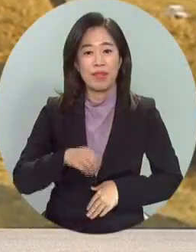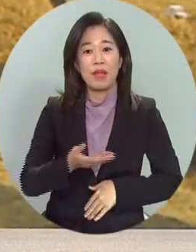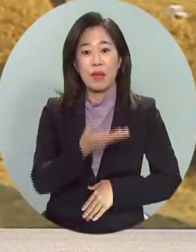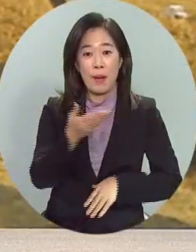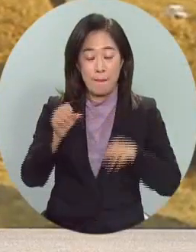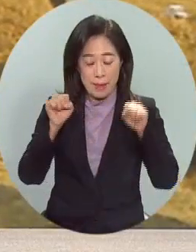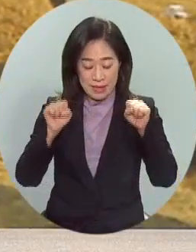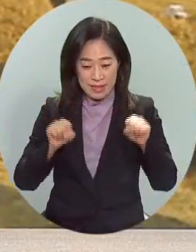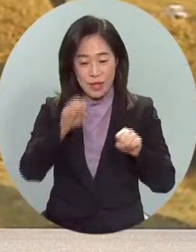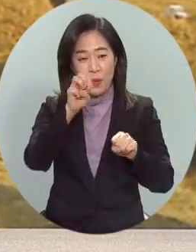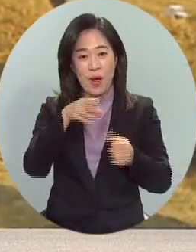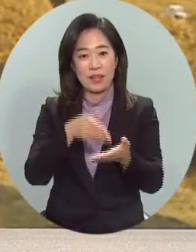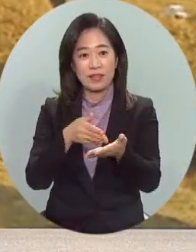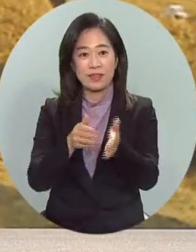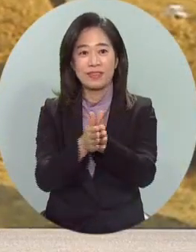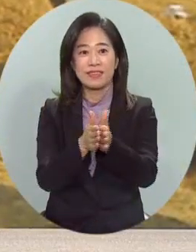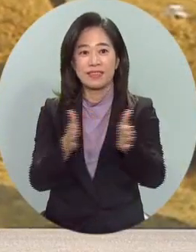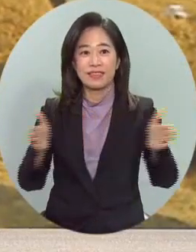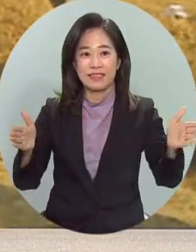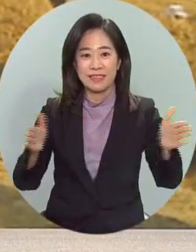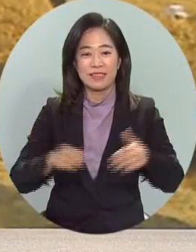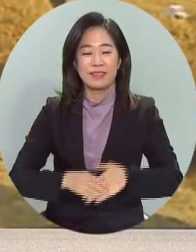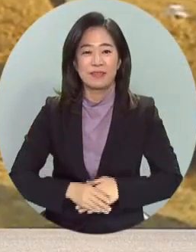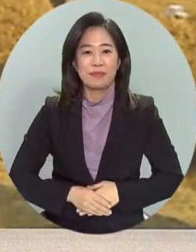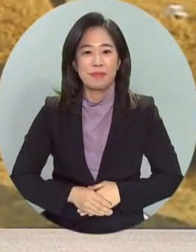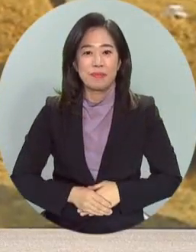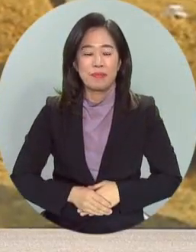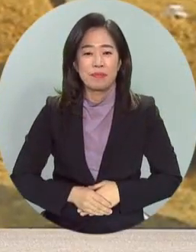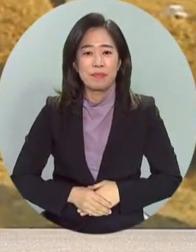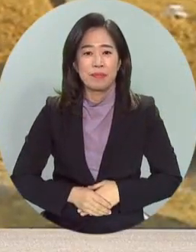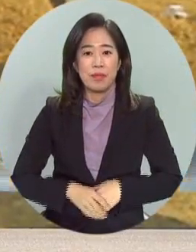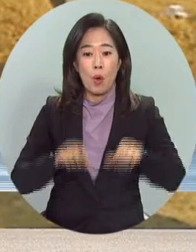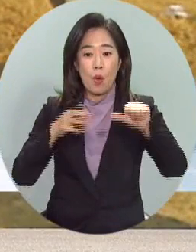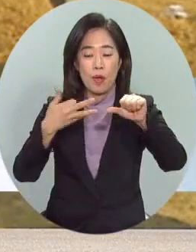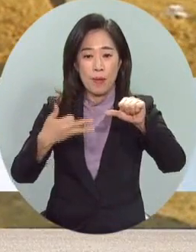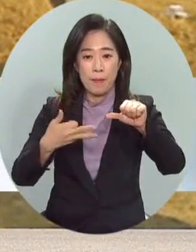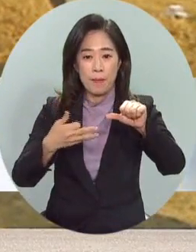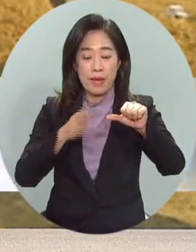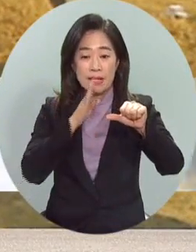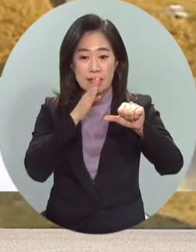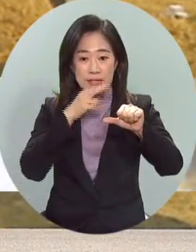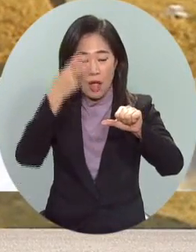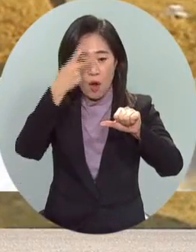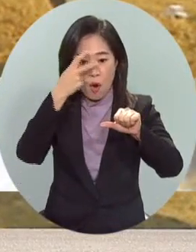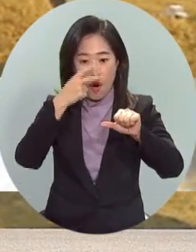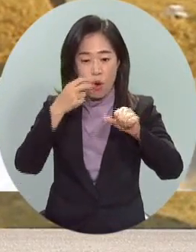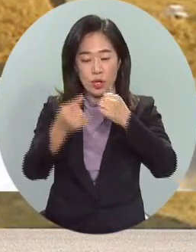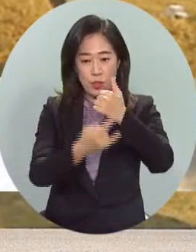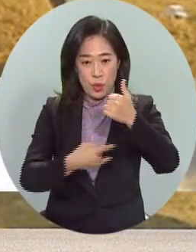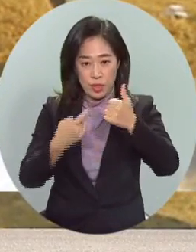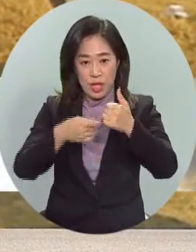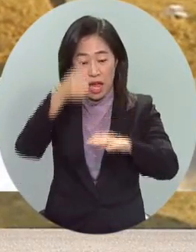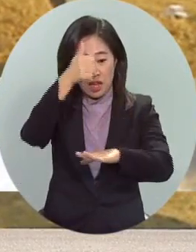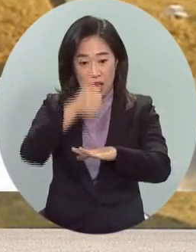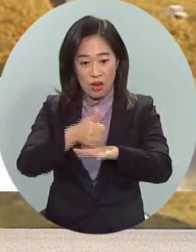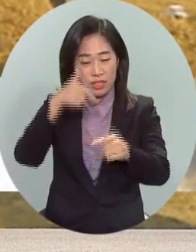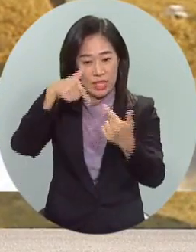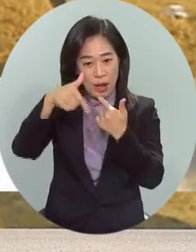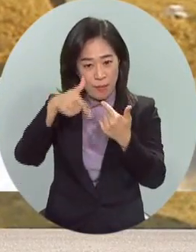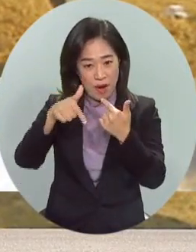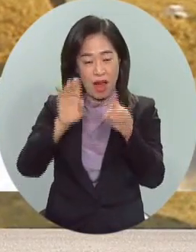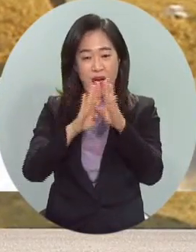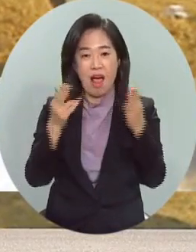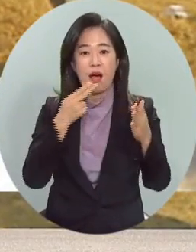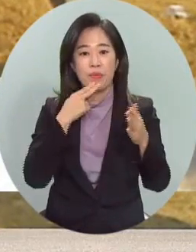여러분 안녕하십니까 광주 NBC 뉴스데스크 시작합니다 518 진상규명 조사위원회가 결국 청문회를 열지